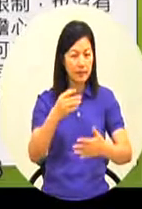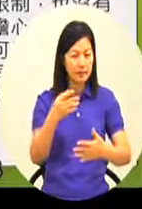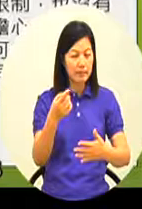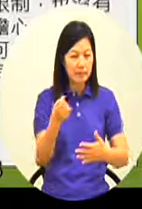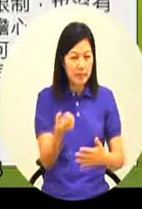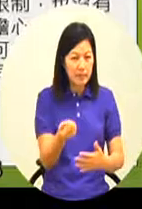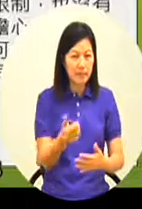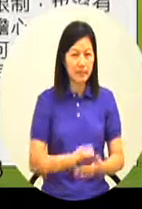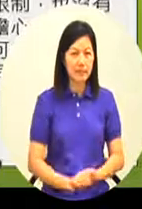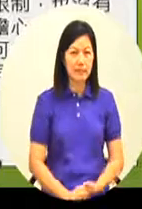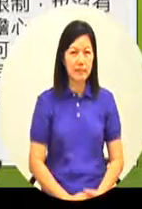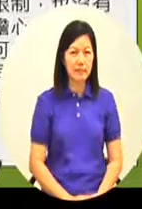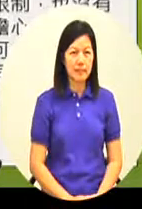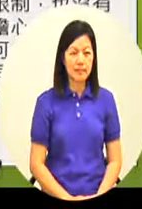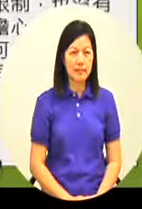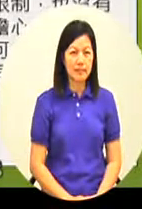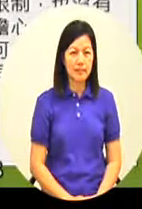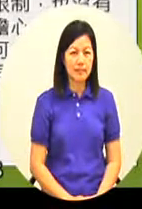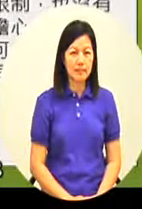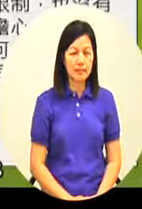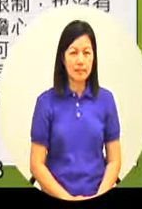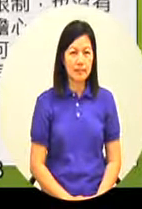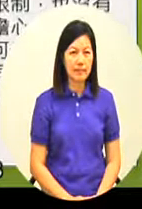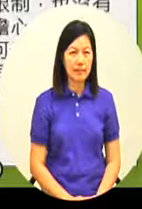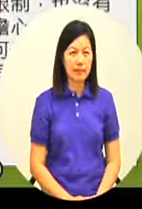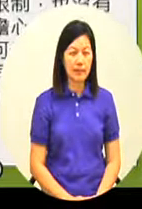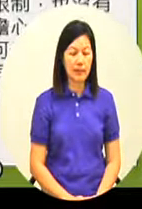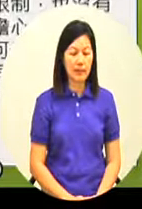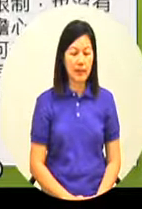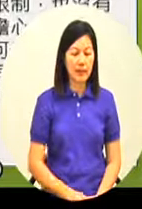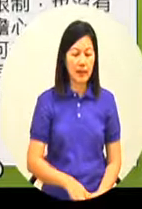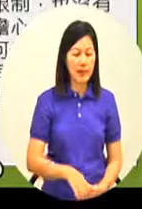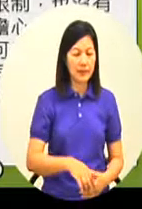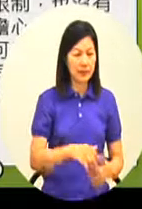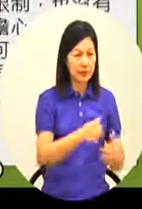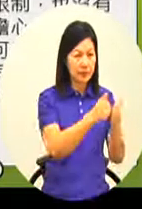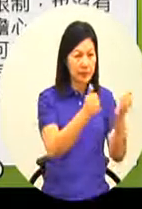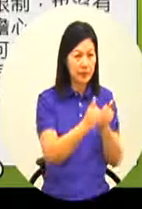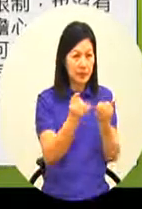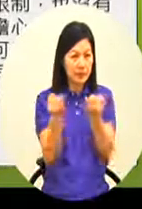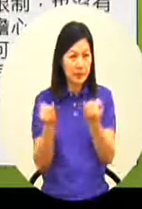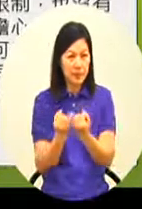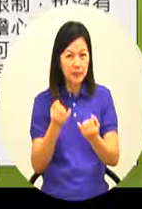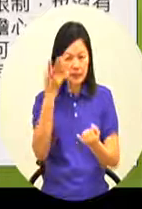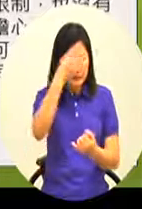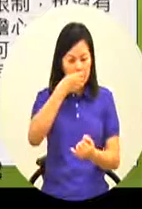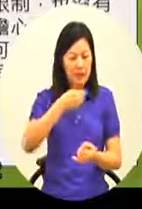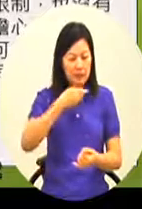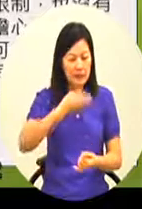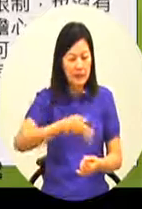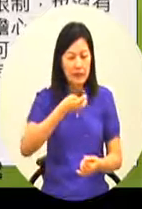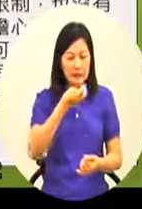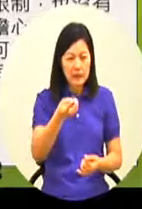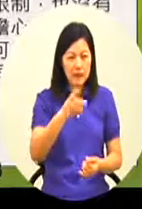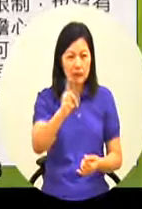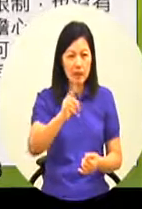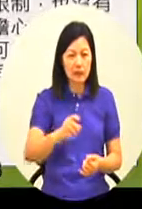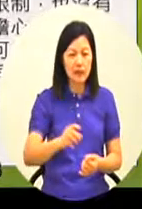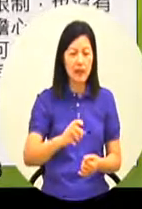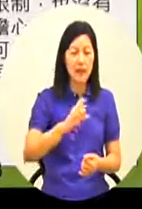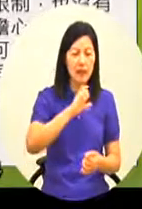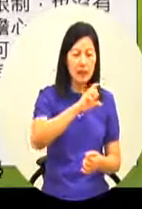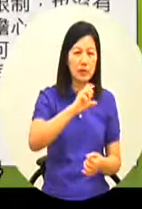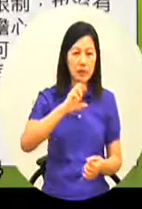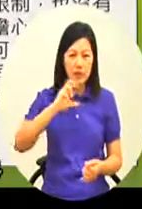从不分男女老少哈，可以从六七岁到八十岁都可以玩